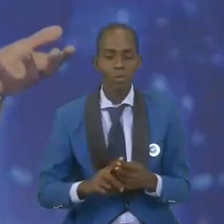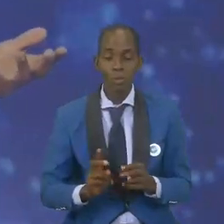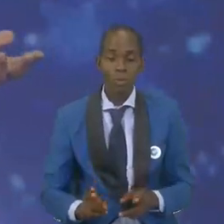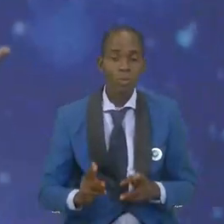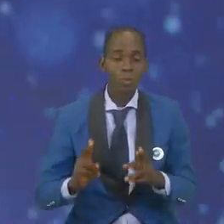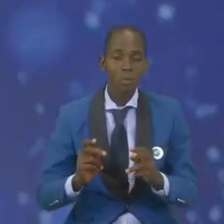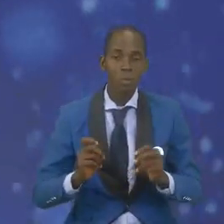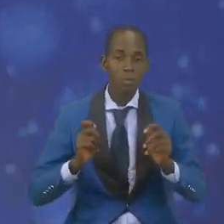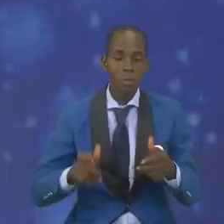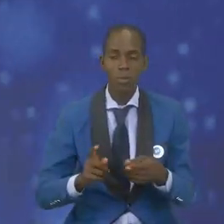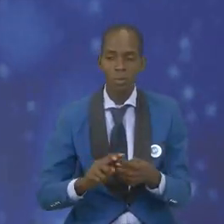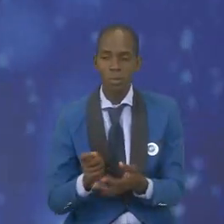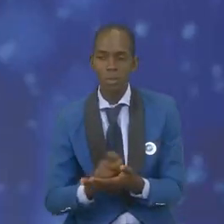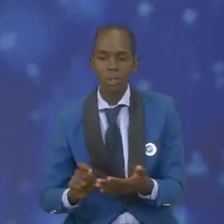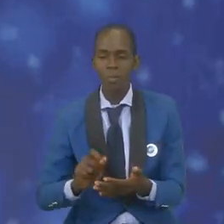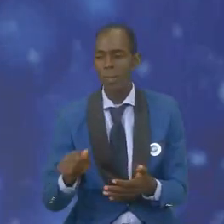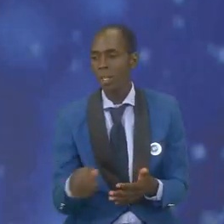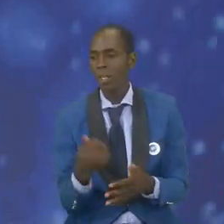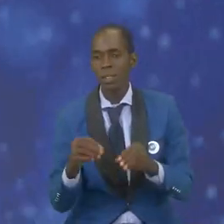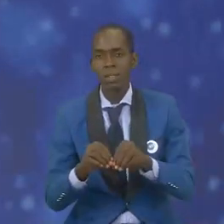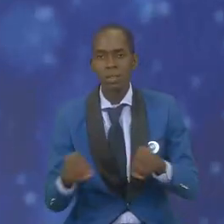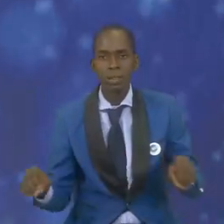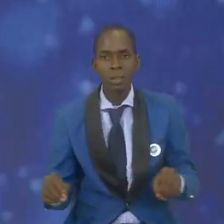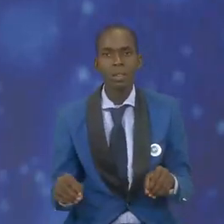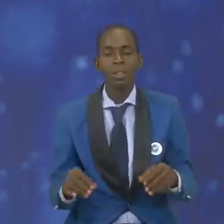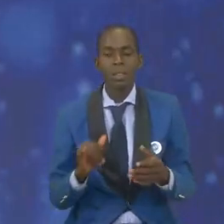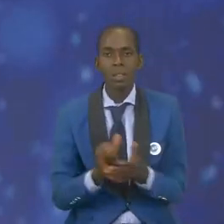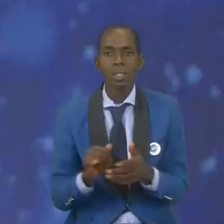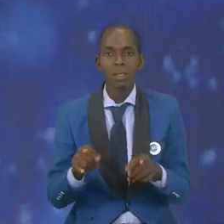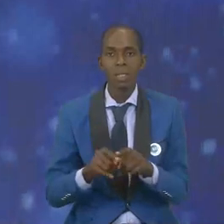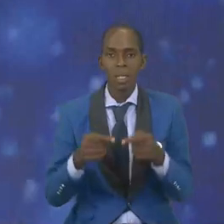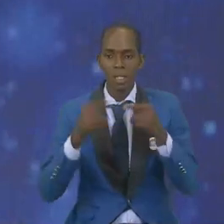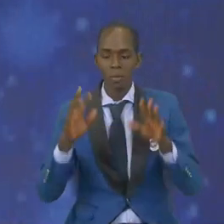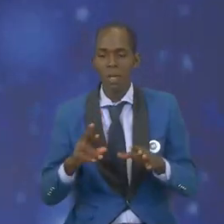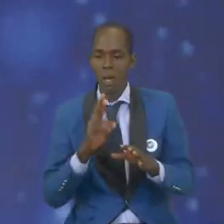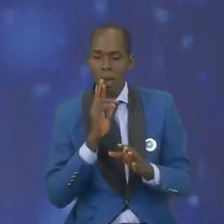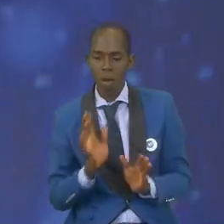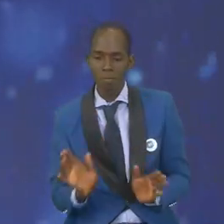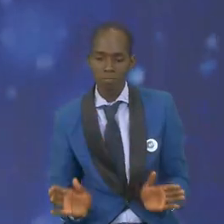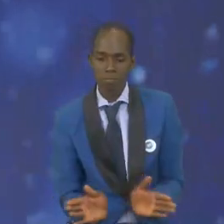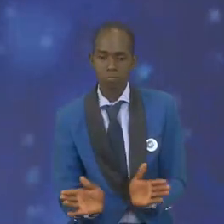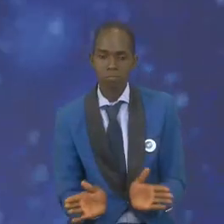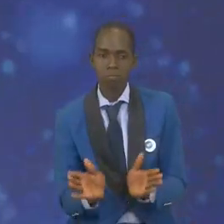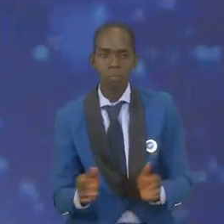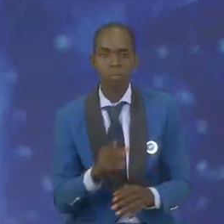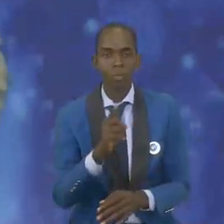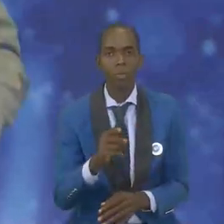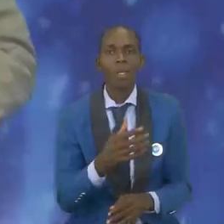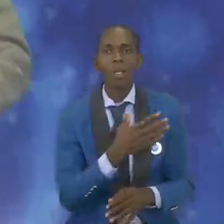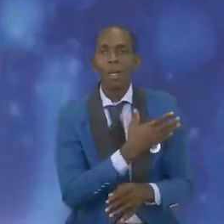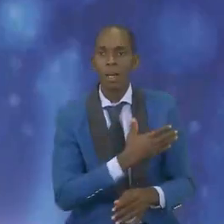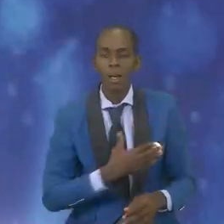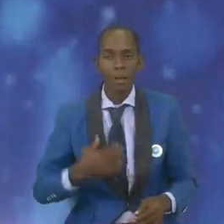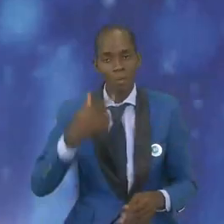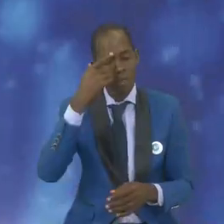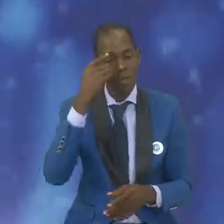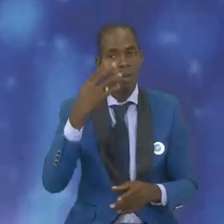sont pressés de signer le décret, pressés. Le conspirateur le